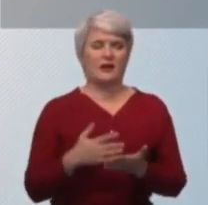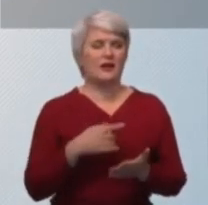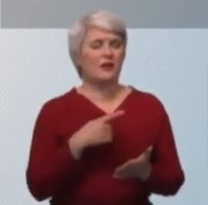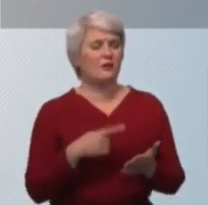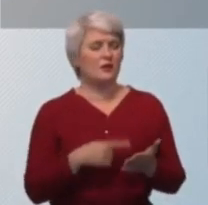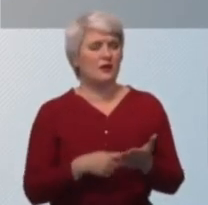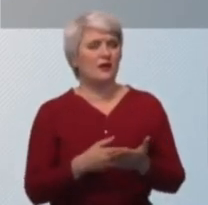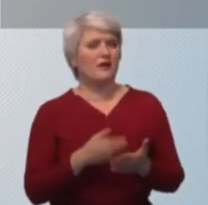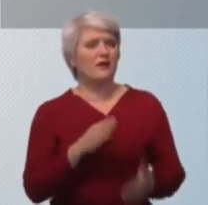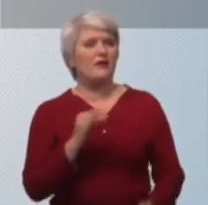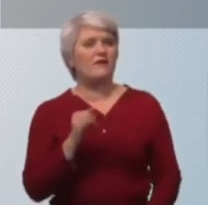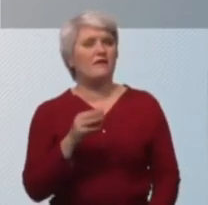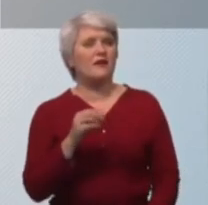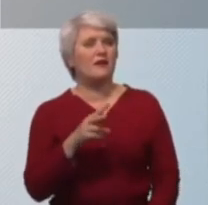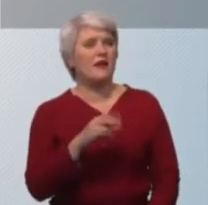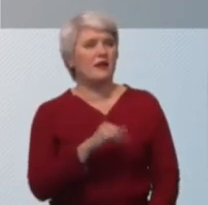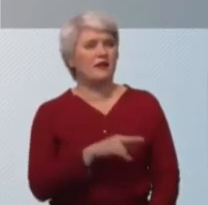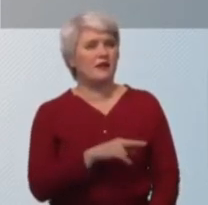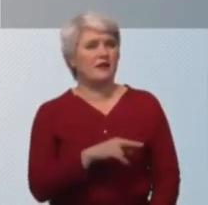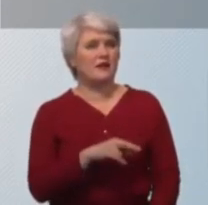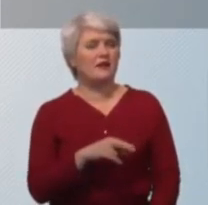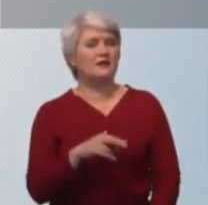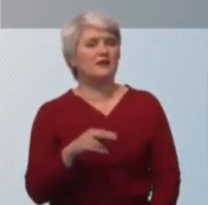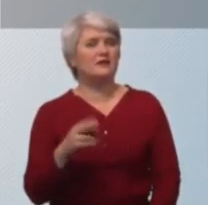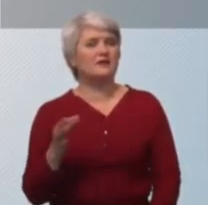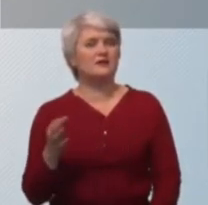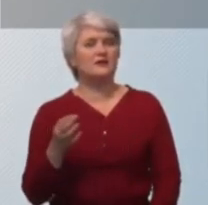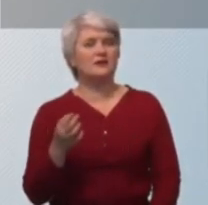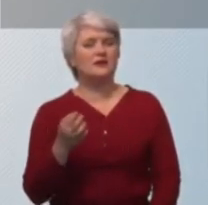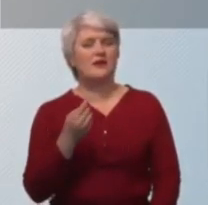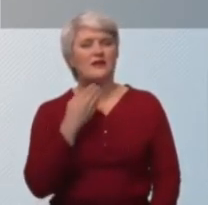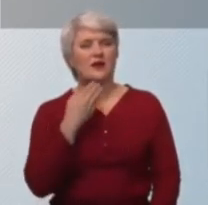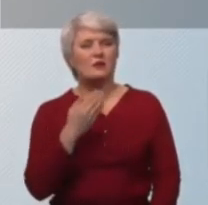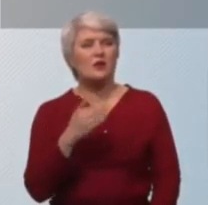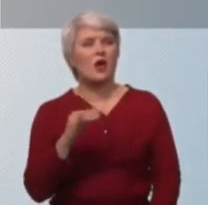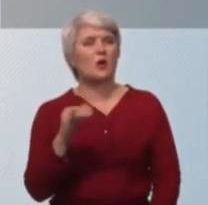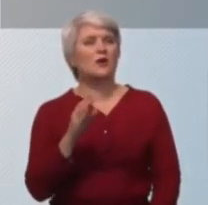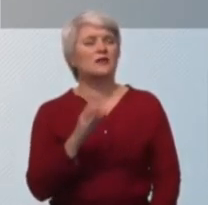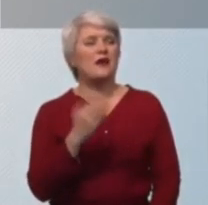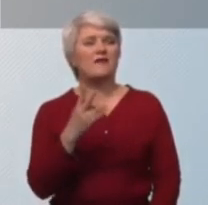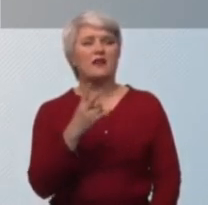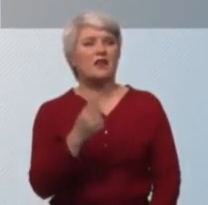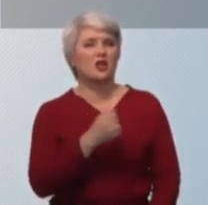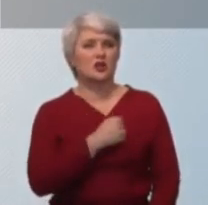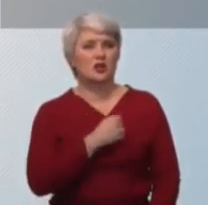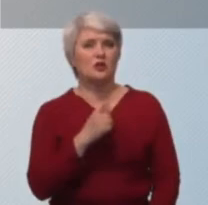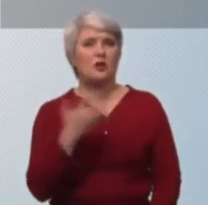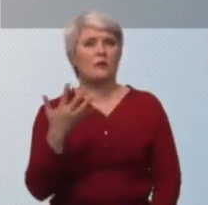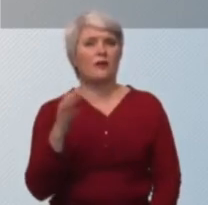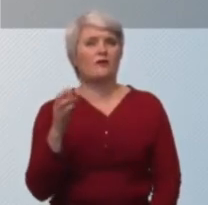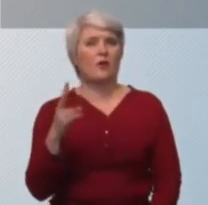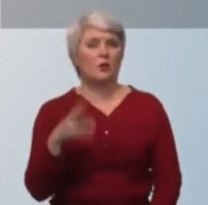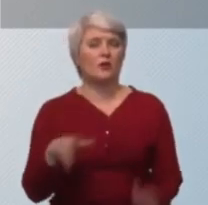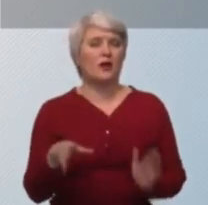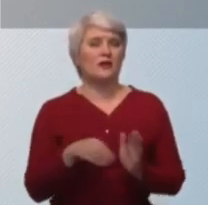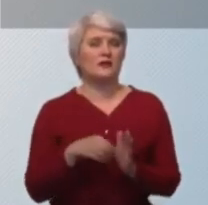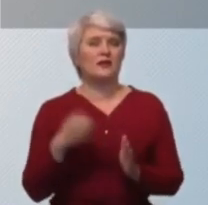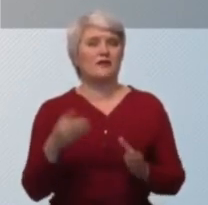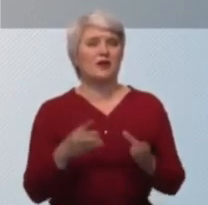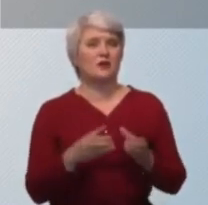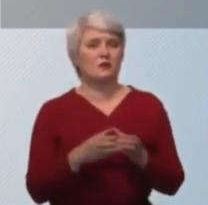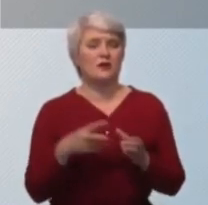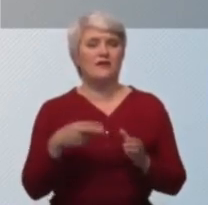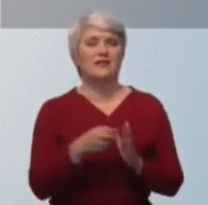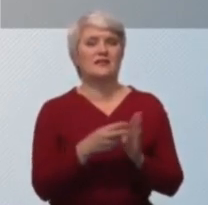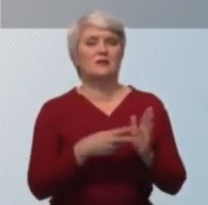от Виталия и потом Андрей. Вот немножко такой вопрос. Юрий Исаевич, а вы не жалеете, что 5 октября вместе со всей фракцией